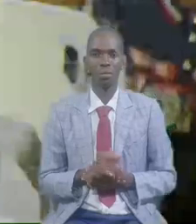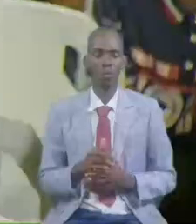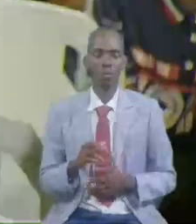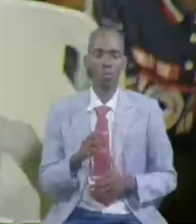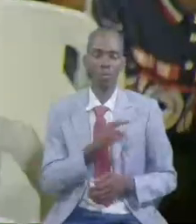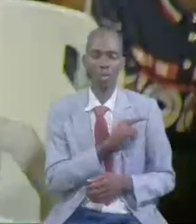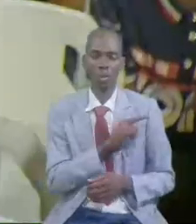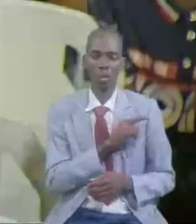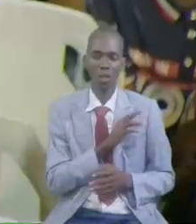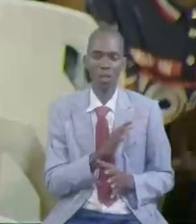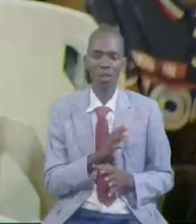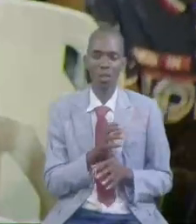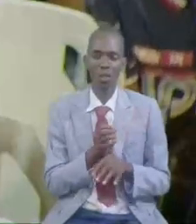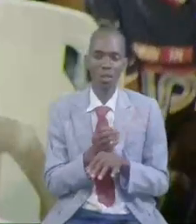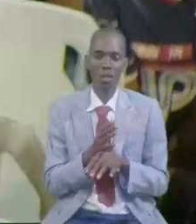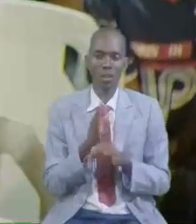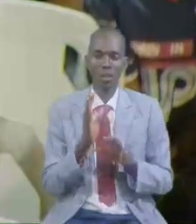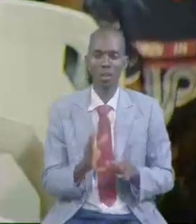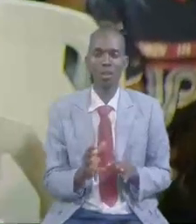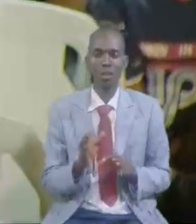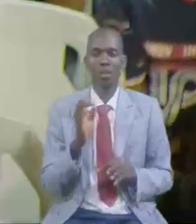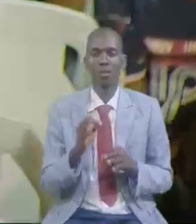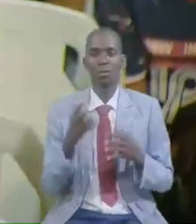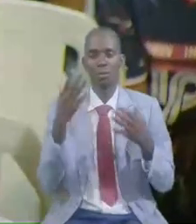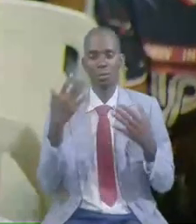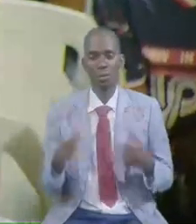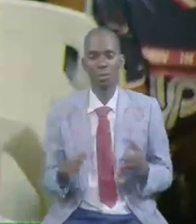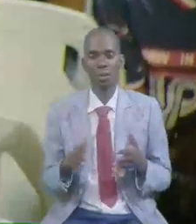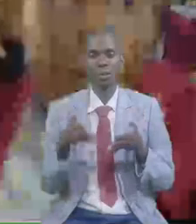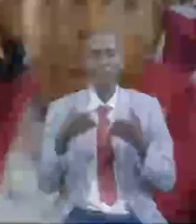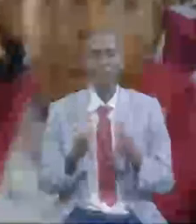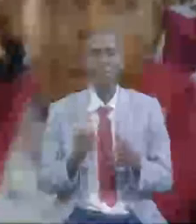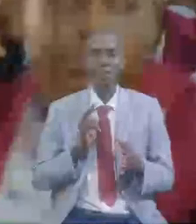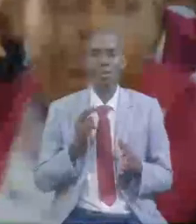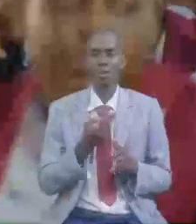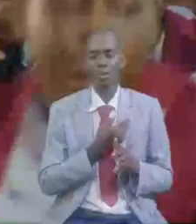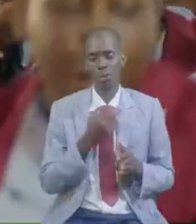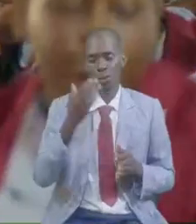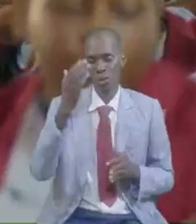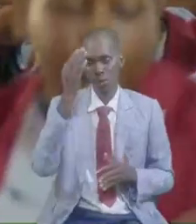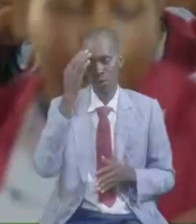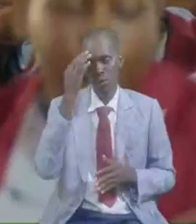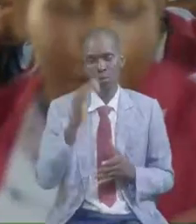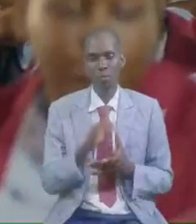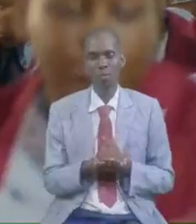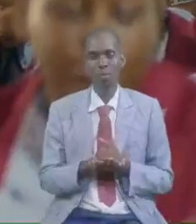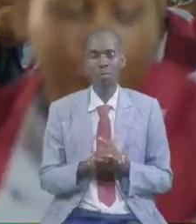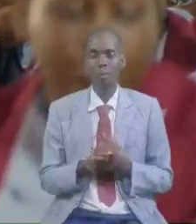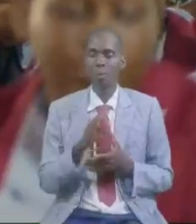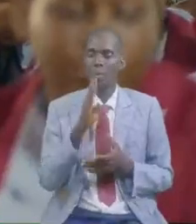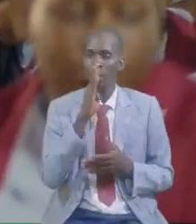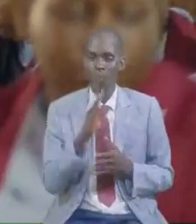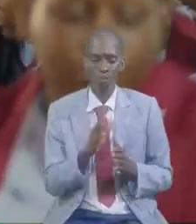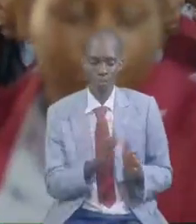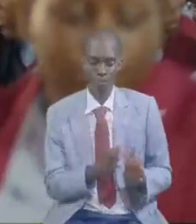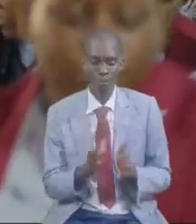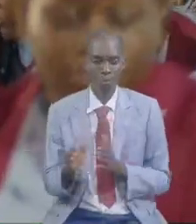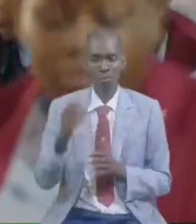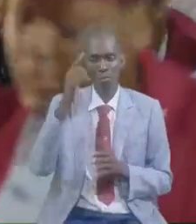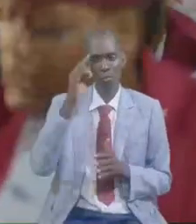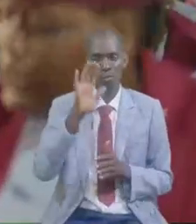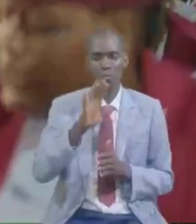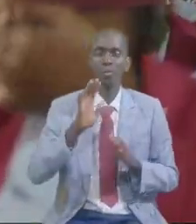Surveillant conseiller, faisons-le rapidement, occupons-nous rapidement de ceux-là qui ont donné leur vie au Seigneur. Préparez-vous pour